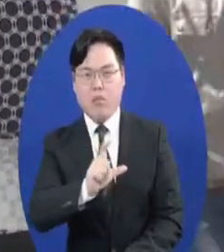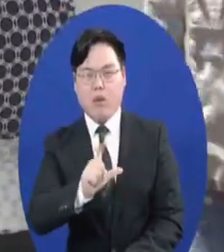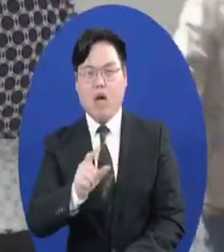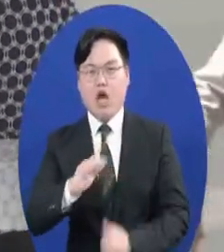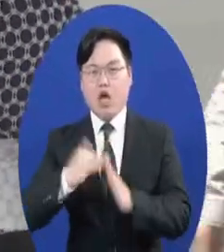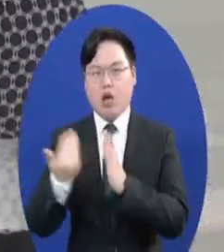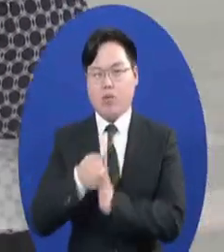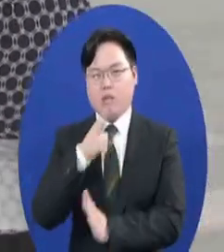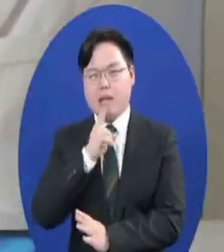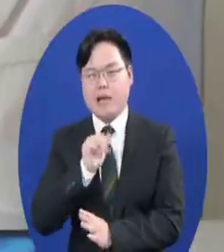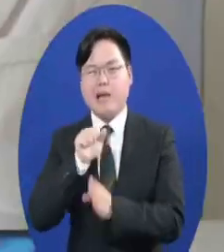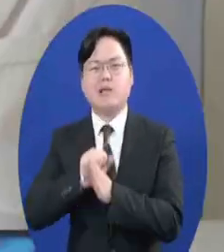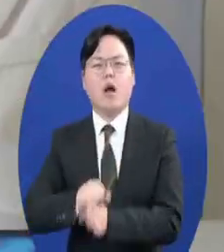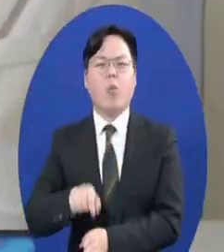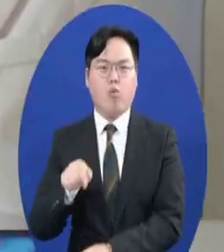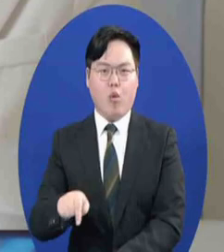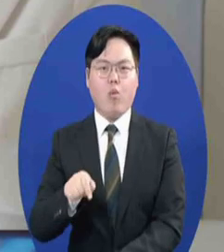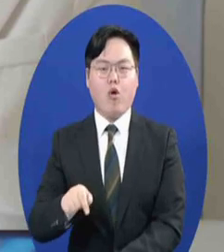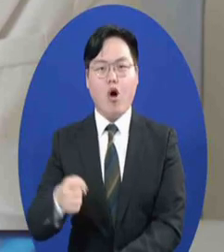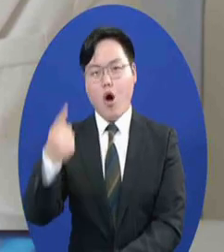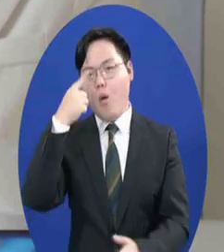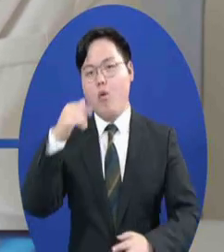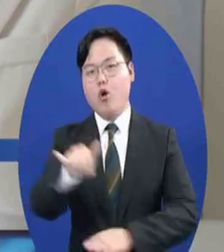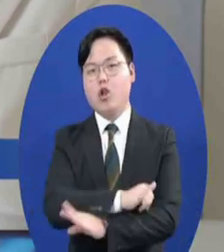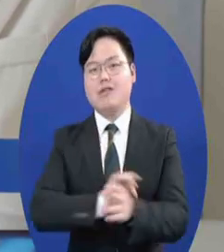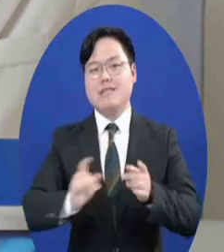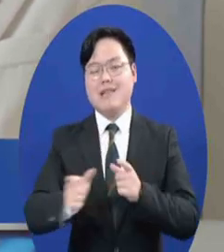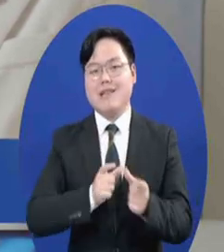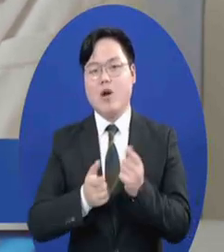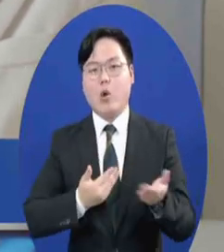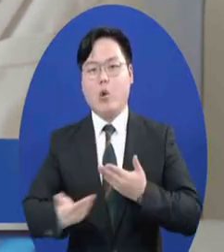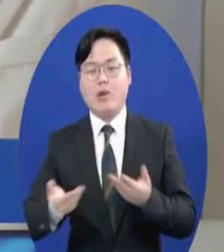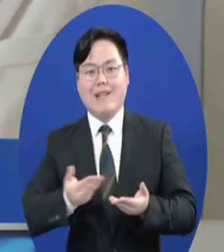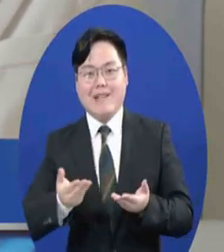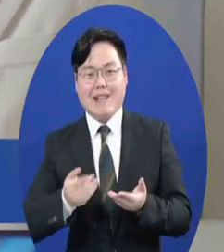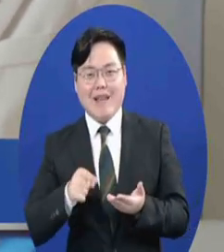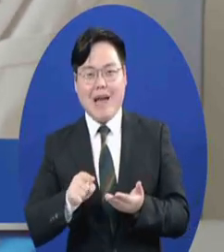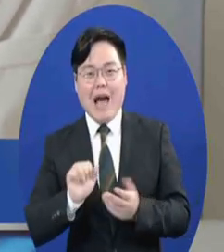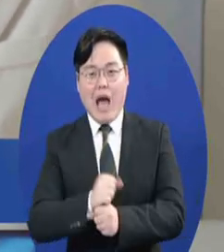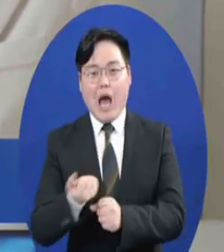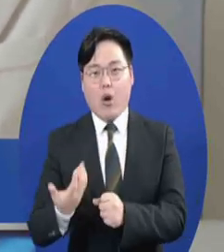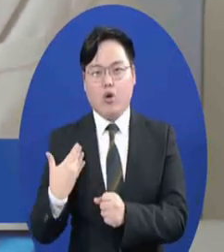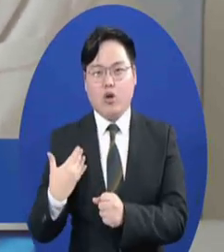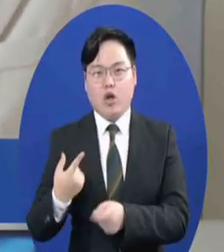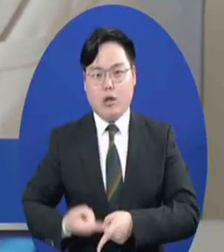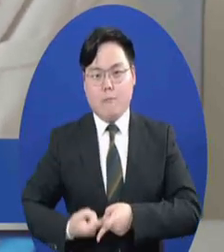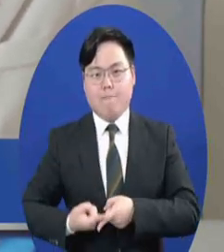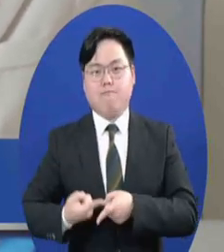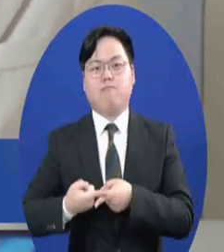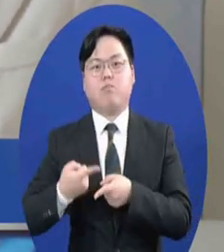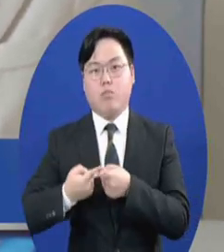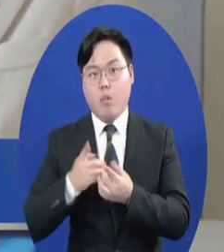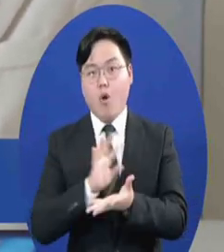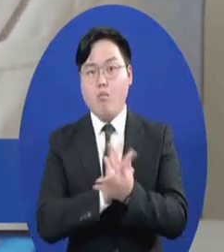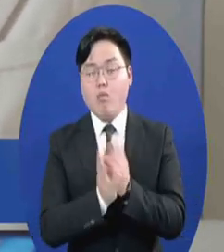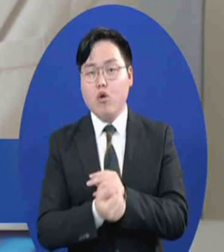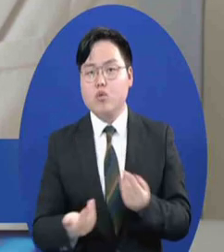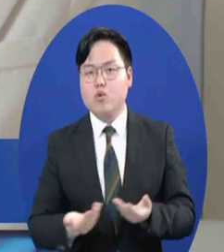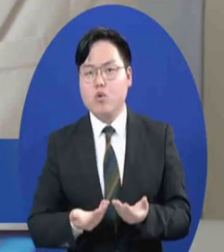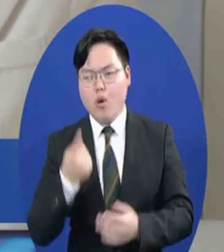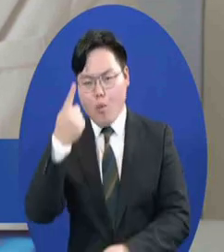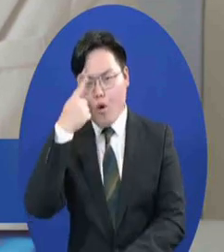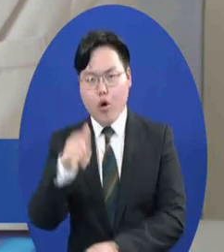хүртэл дарамтлахад хүрчээ. Хэдийгээр Монгол улсын одоо эдийн засаг худалдааны салбарын гүйцэтгэх үүрэг улам бүр усан нэмэгдэж байгаа хэдий ч